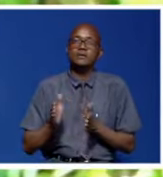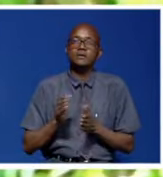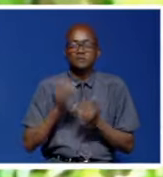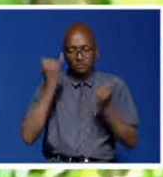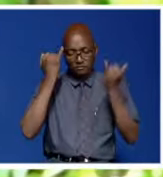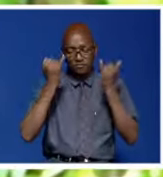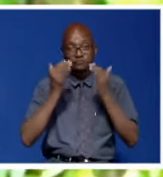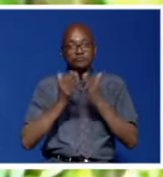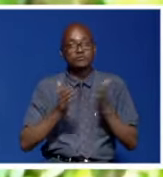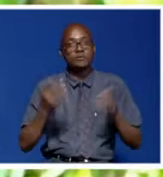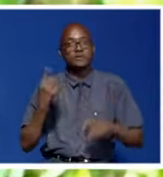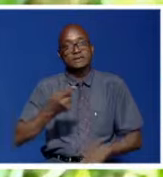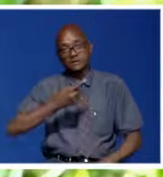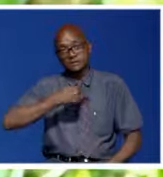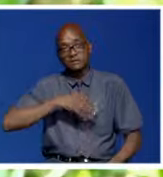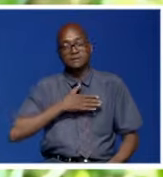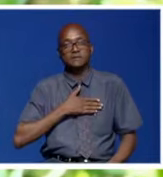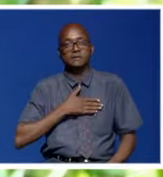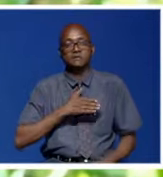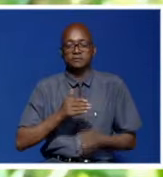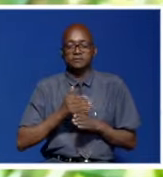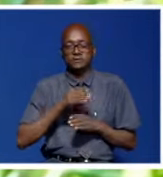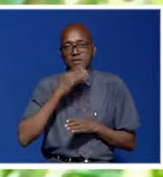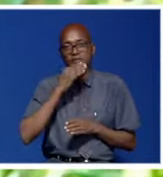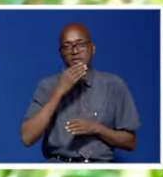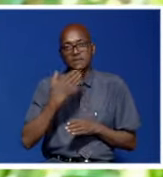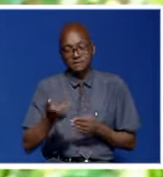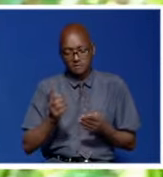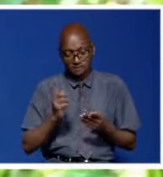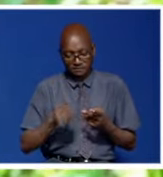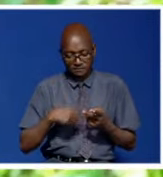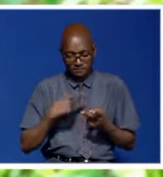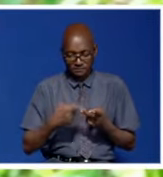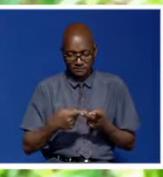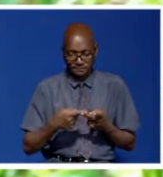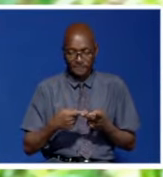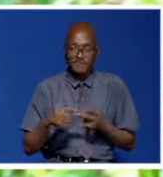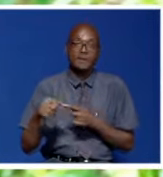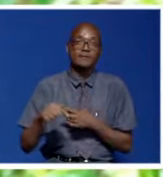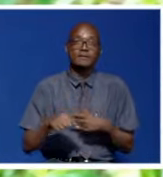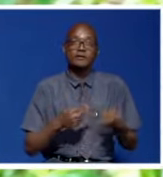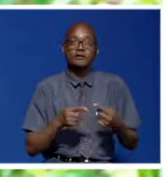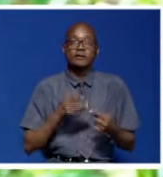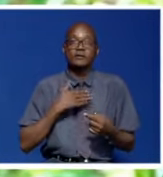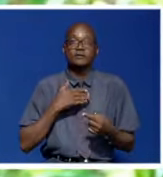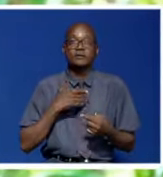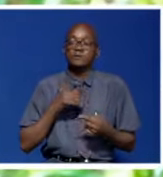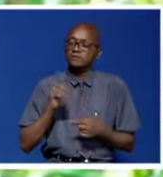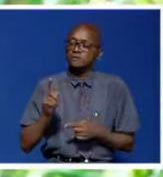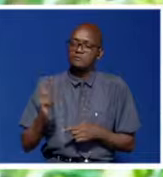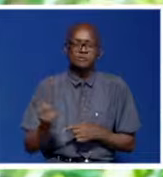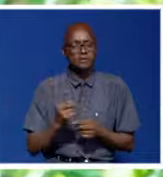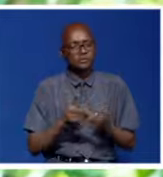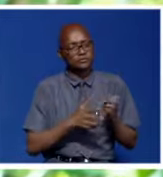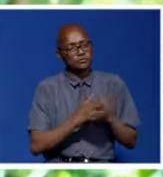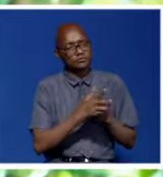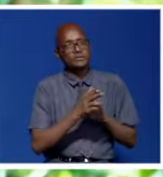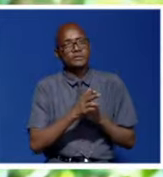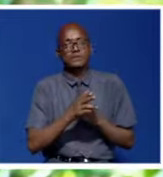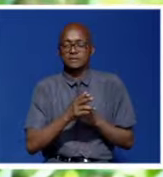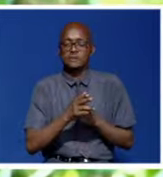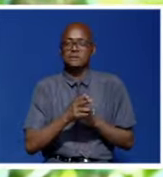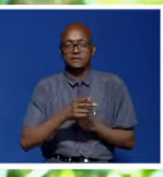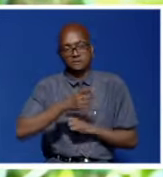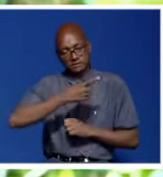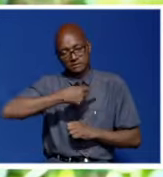mkubwa sana katika masuala ya habari, lakini vile vile katika migogoro yetu sisi kama wanahabari kwa ni mmoja katika wasuluhishi wetu wakubwa sana. Kwa